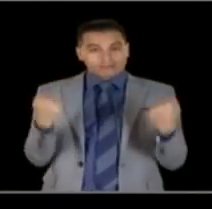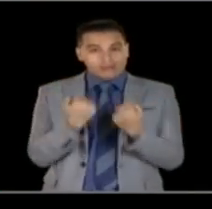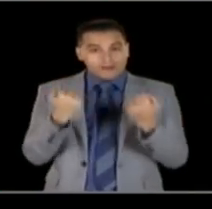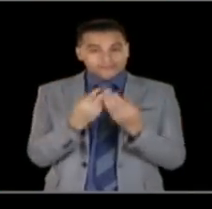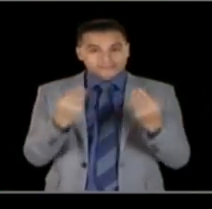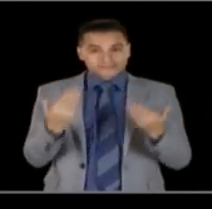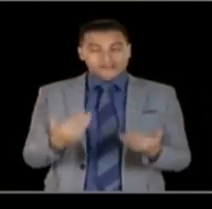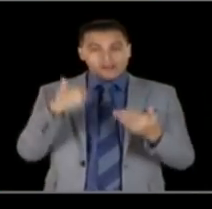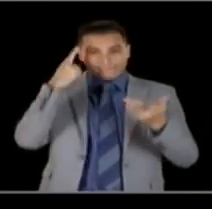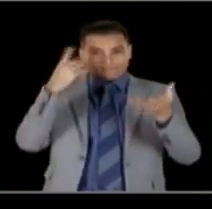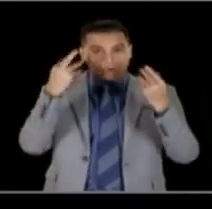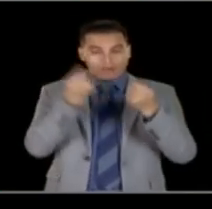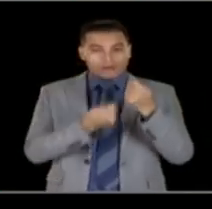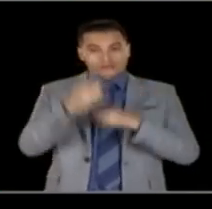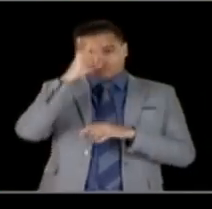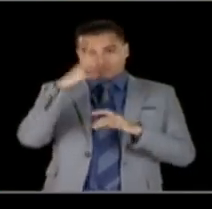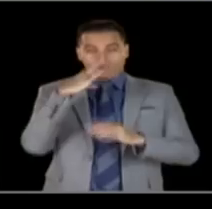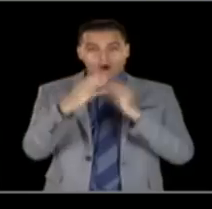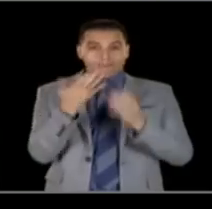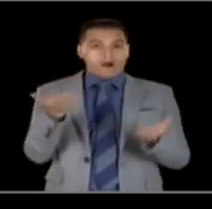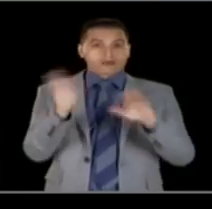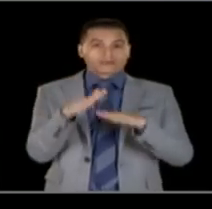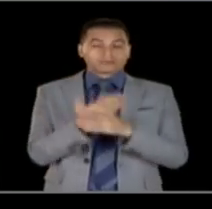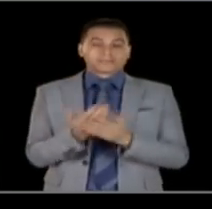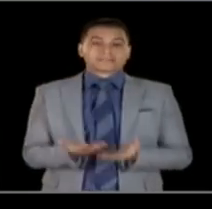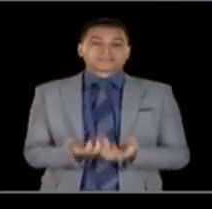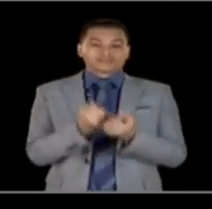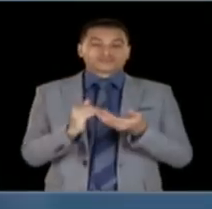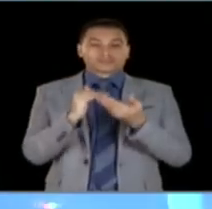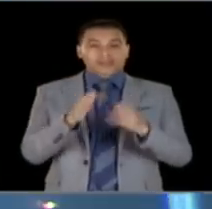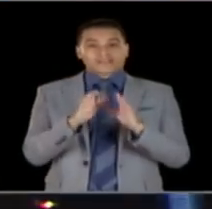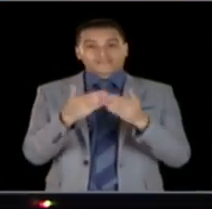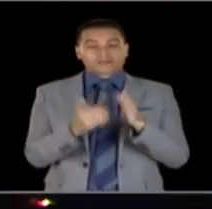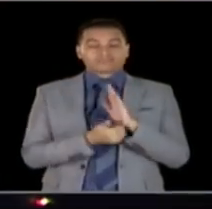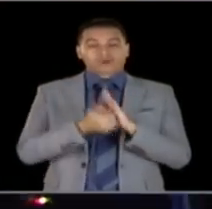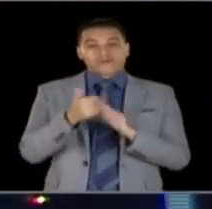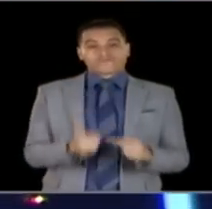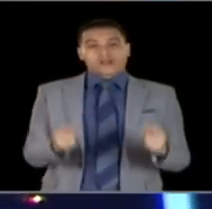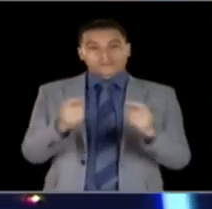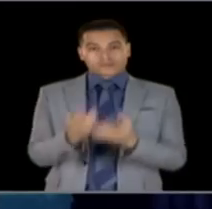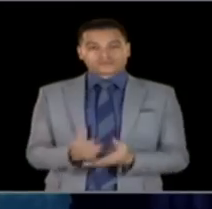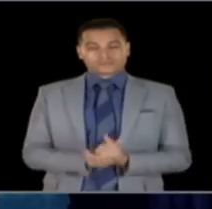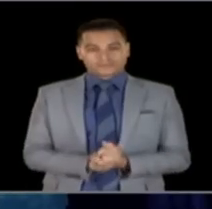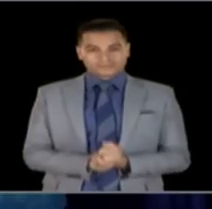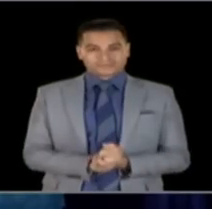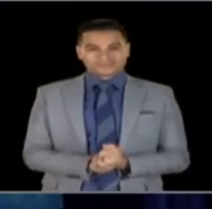اجمع معلومات ان شاء الله اجمع اكبر عدد ممكن من النقط وساعد فريقنا هيكسب في ماتش النهارده.